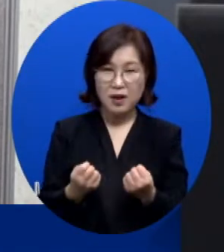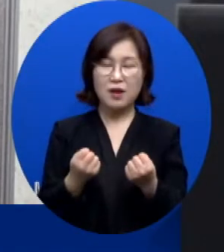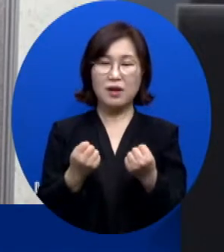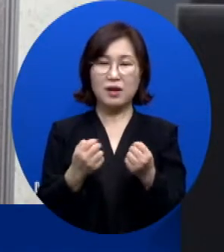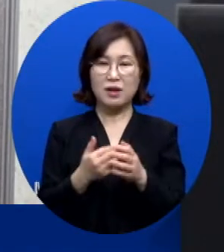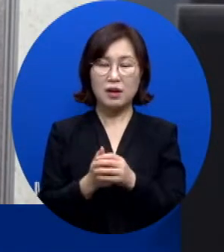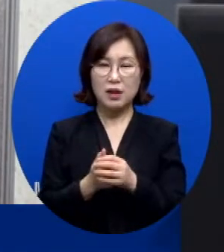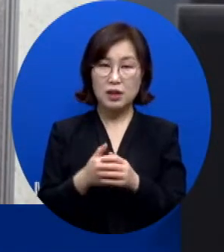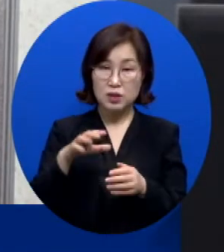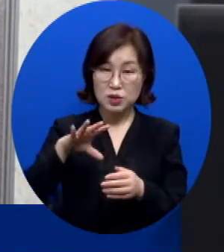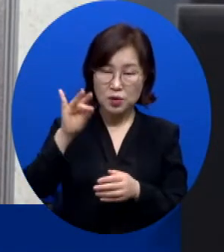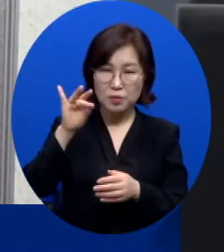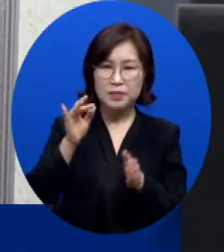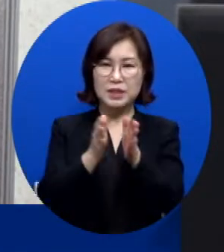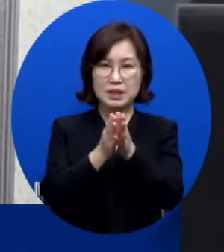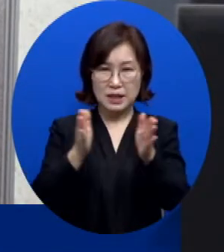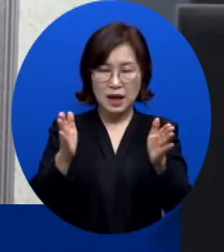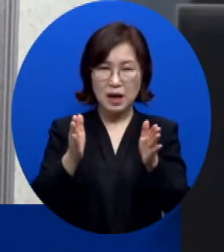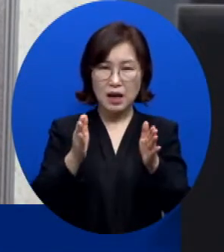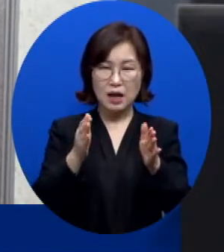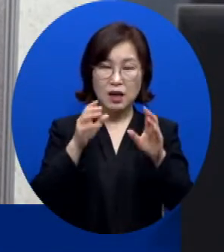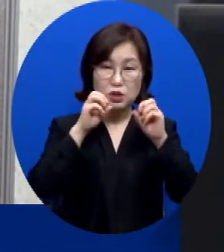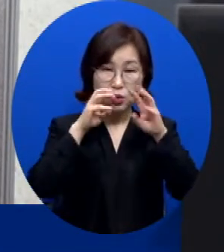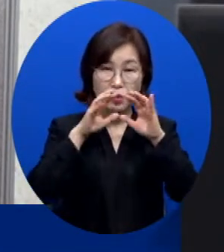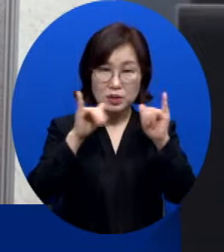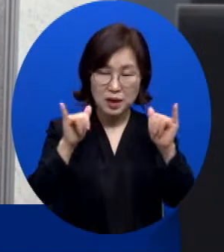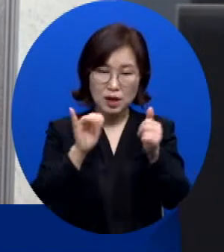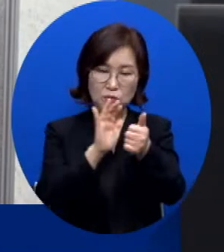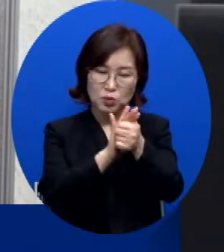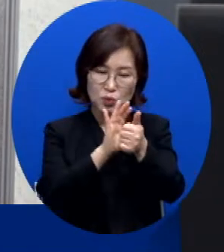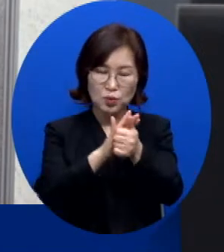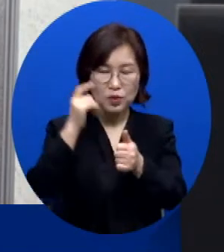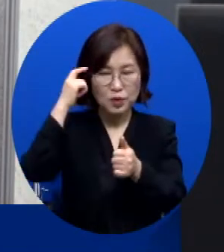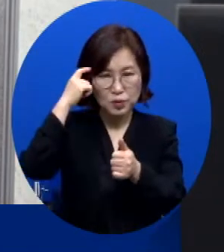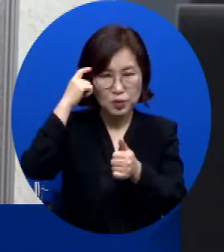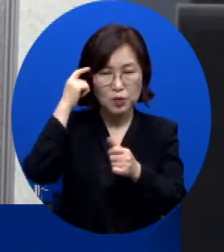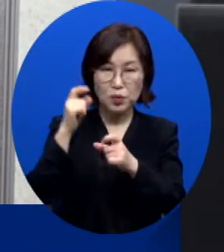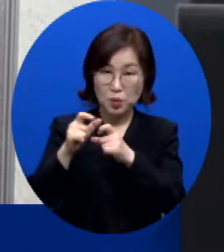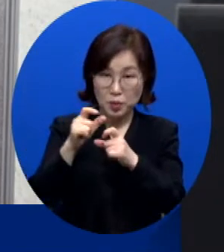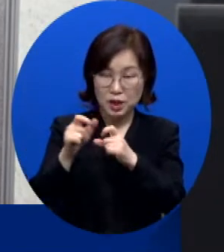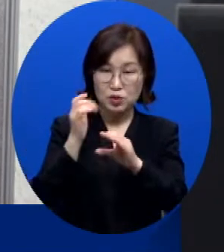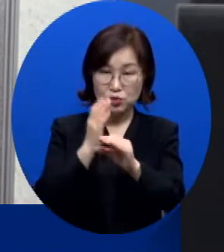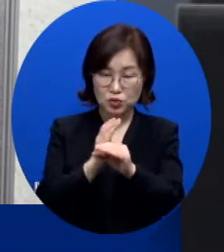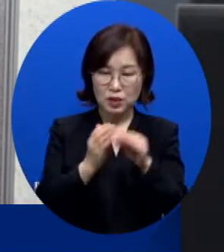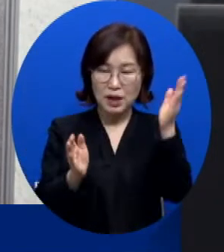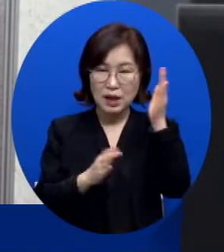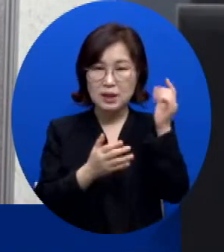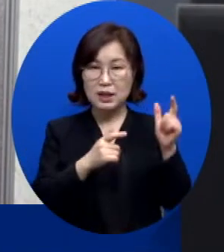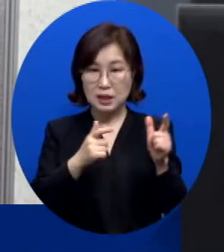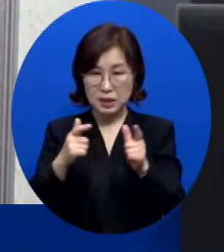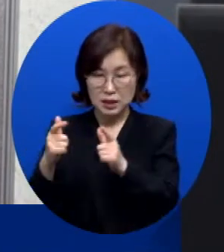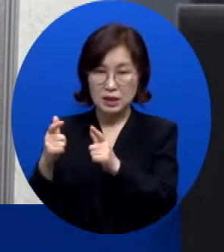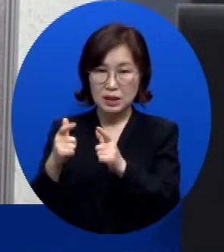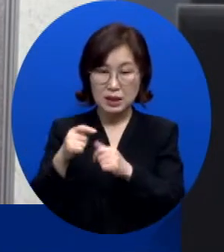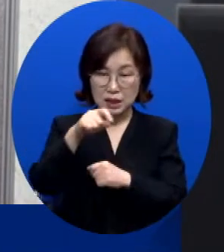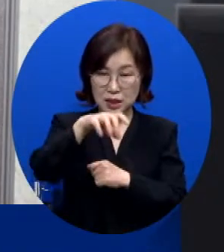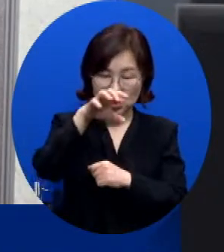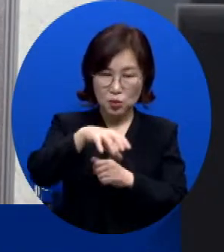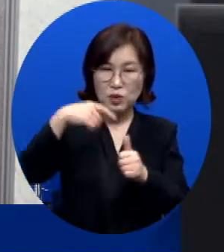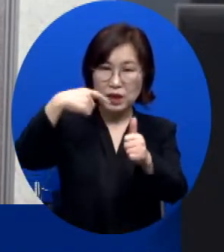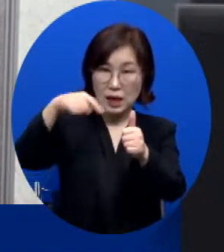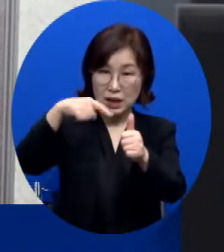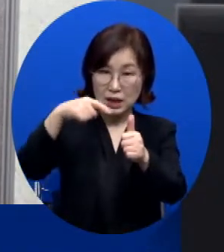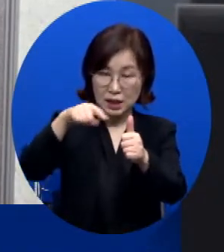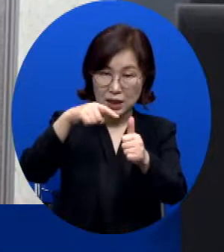그러니까 처음에는 이제 단지 선교사님 사역에 뭔가 도울 수 있는 방법이 없을까 고민하다가 저희 학생들이 현지에서 가르치는 그